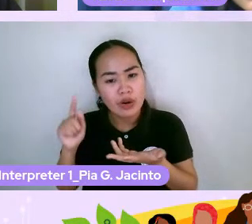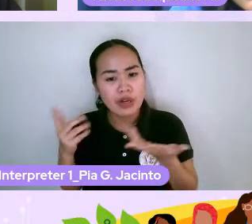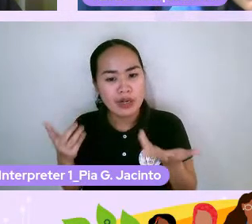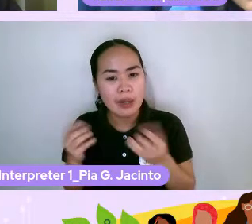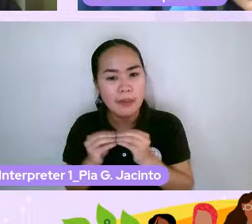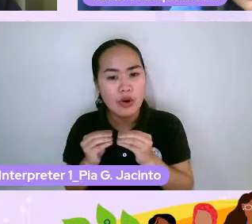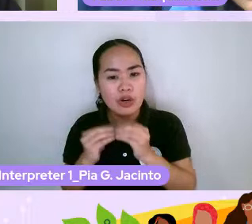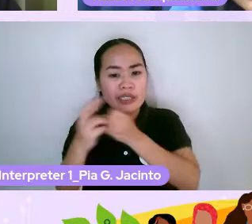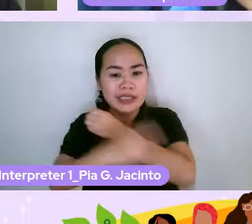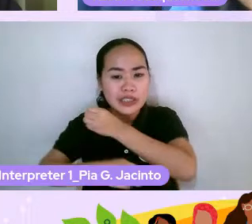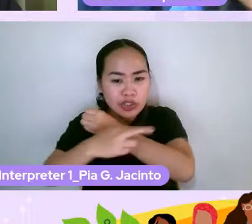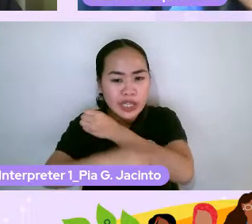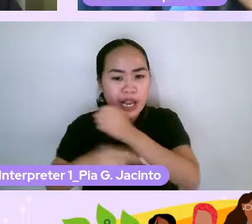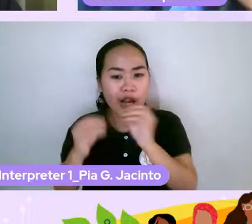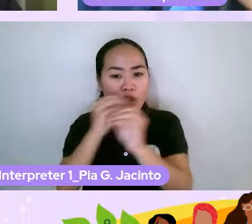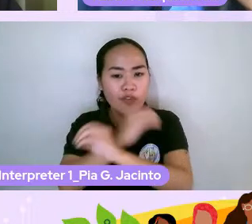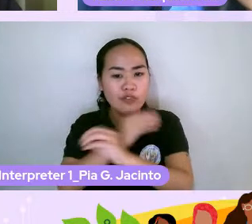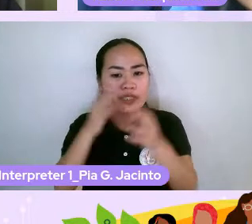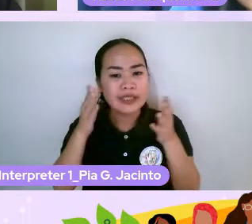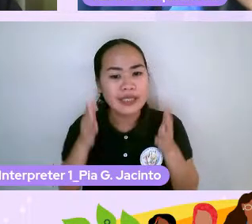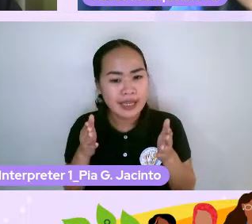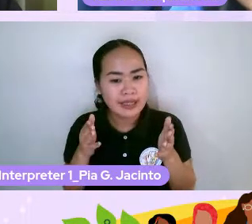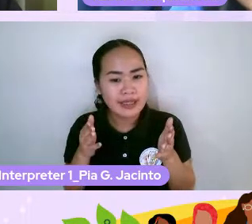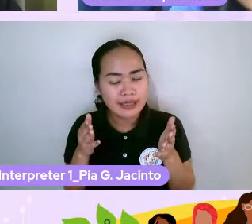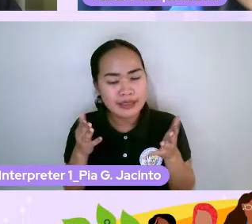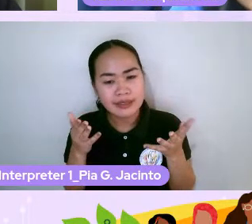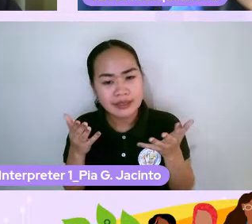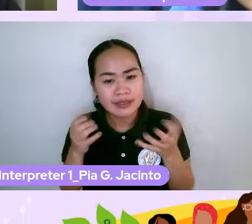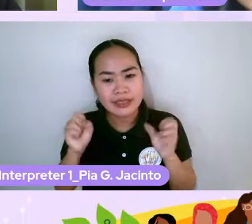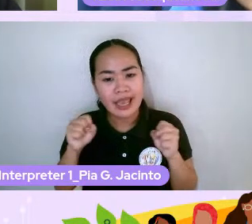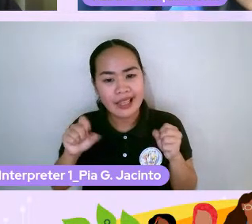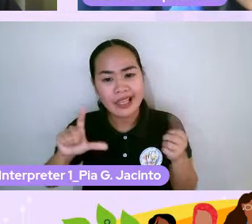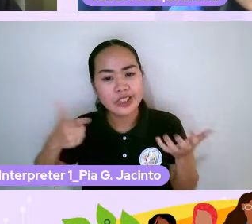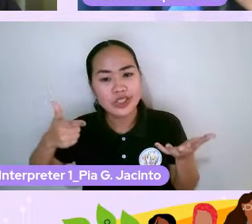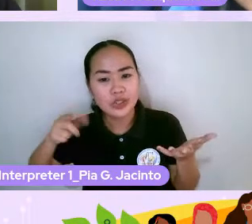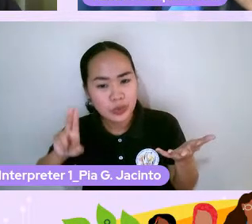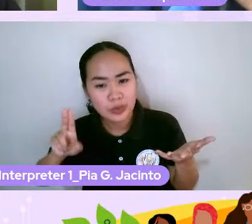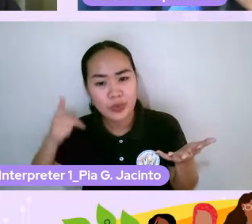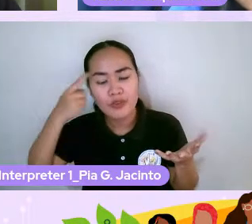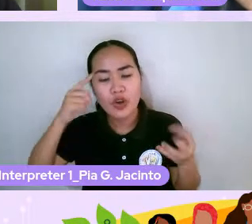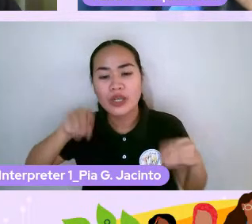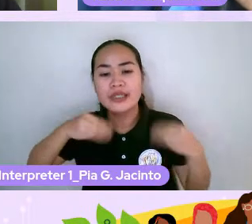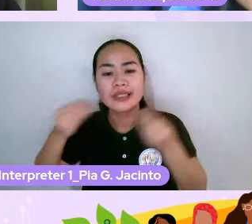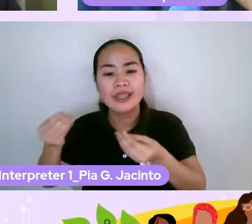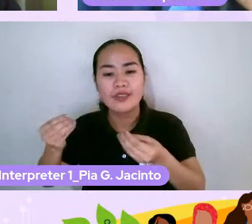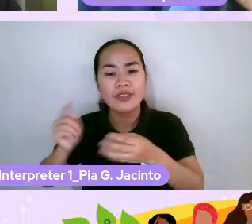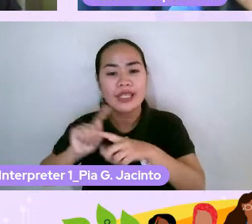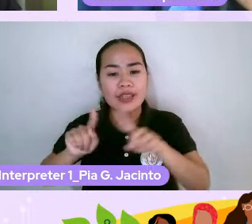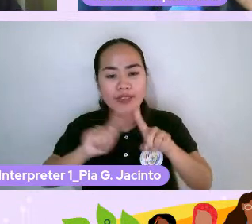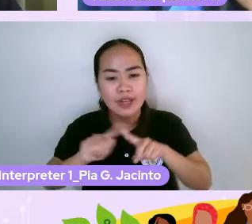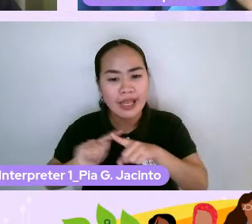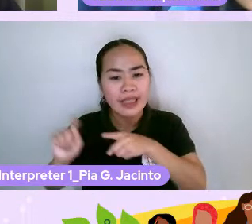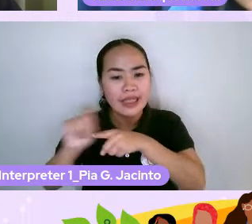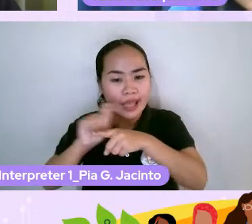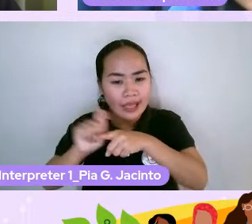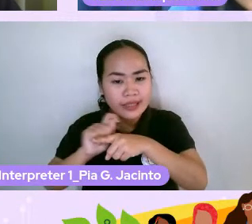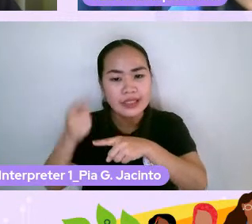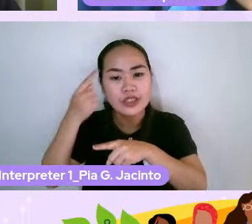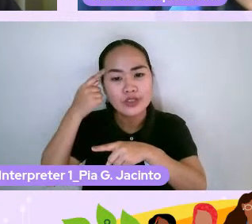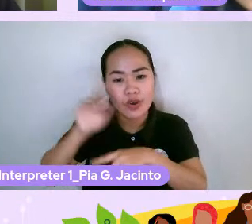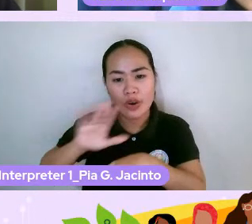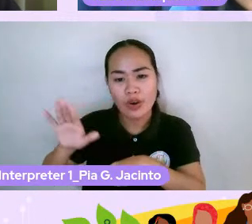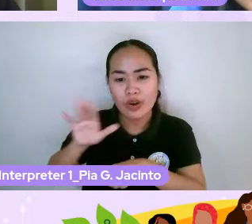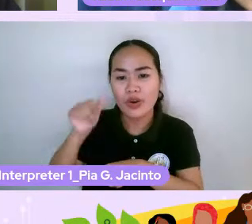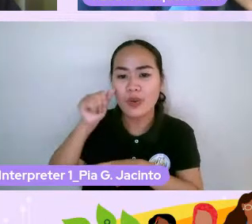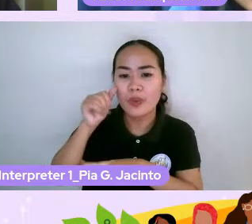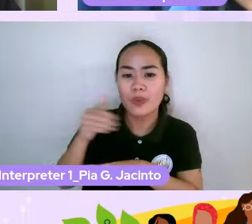regional offices and mga local government units sa pagbibigay rin ng mga pagsasanay sa ating mga